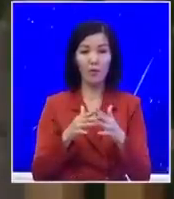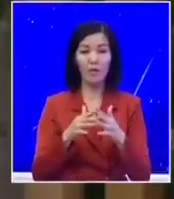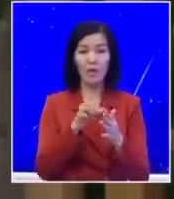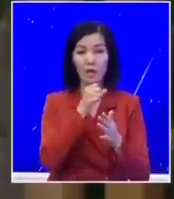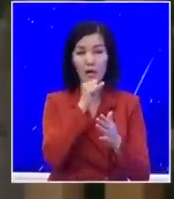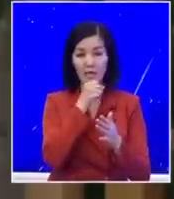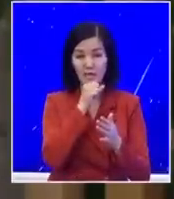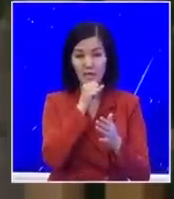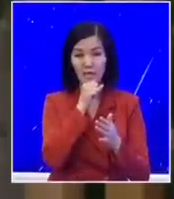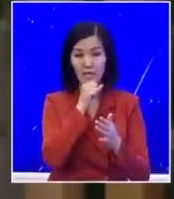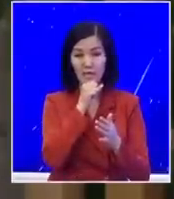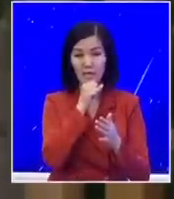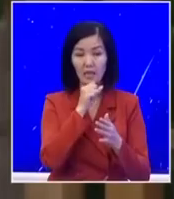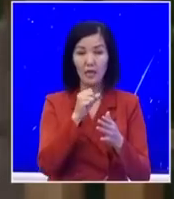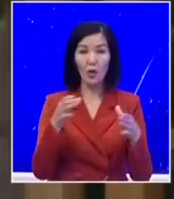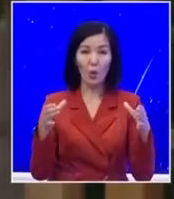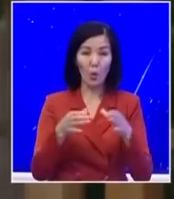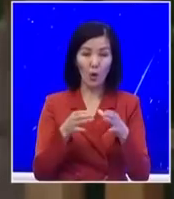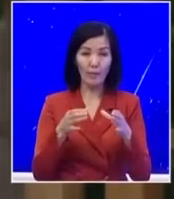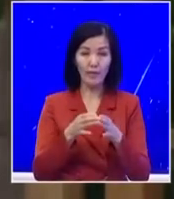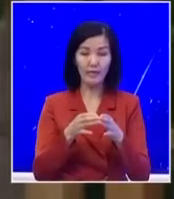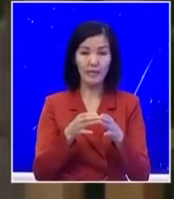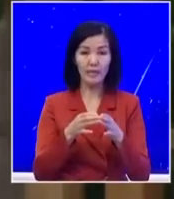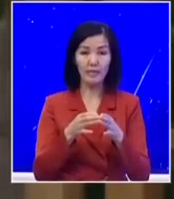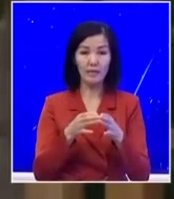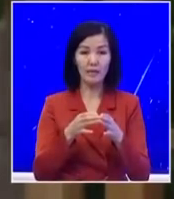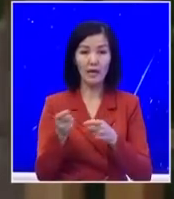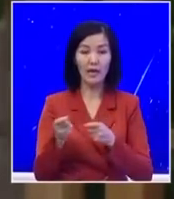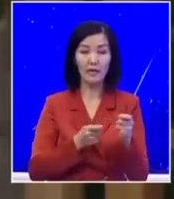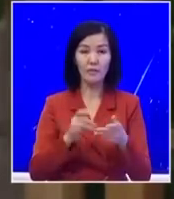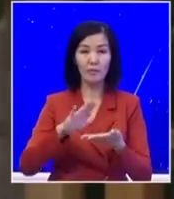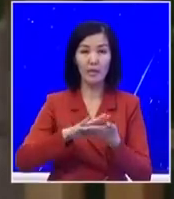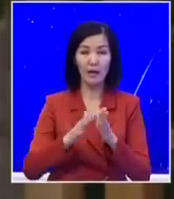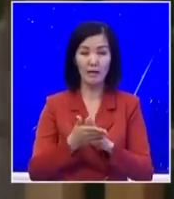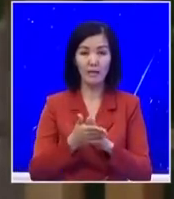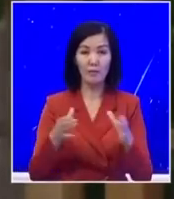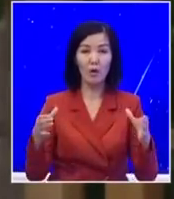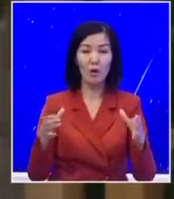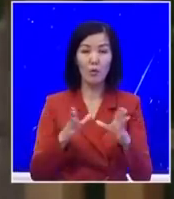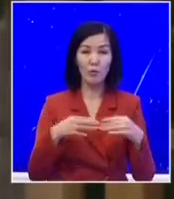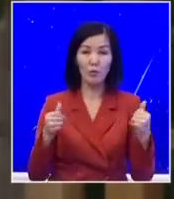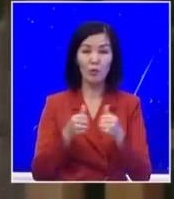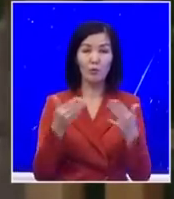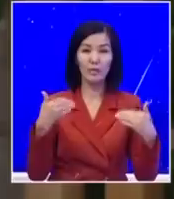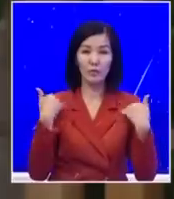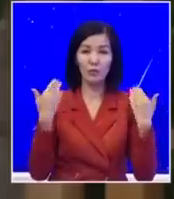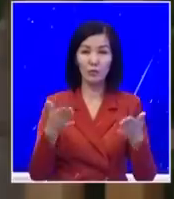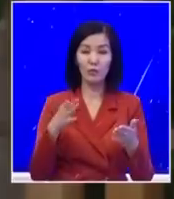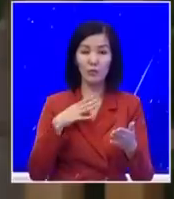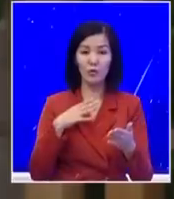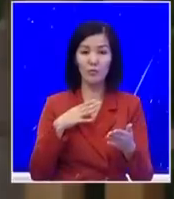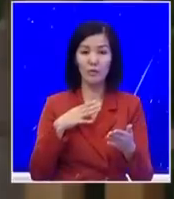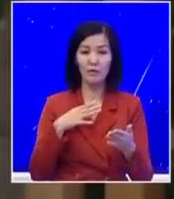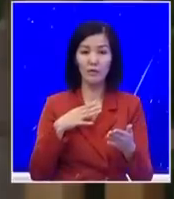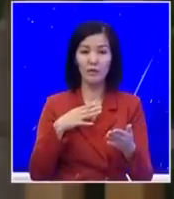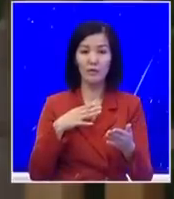ақсақалдарының атынан, қоғамдастық атынан, мына әкімшілікпен ақылдасып осы азаматтың отбасын ұсынып отырмыз. Және